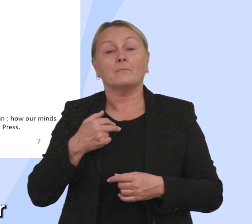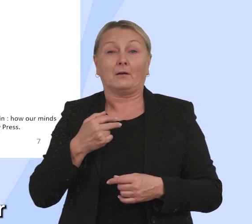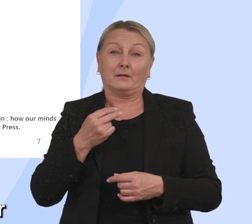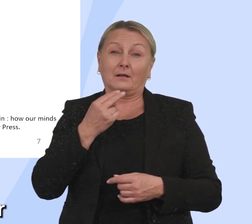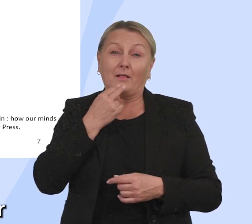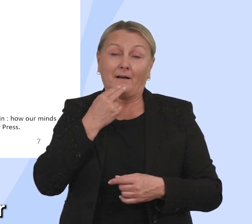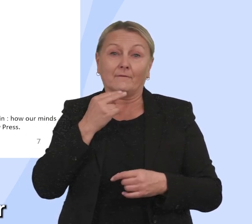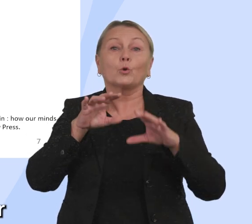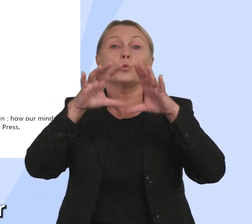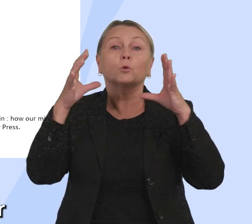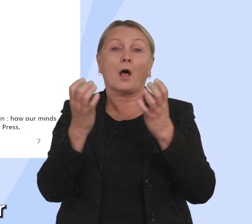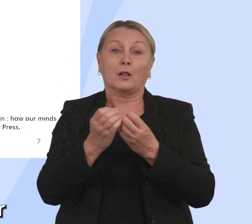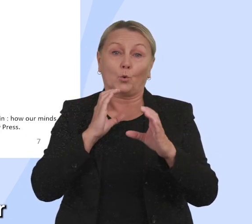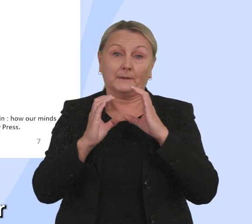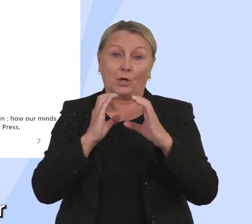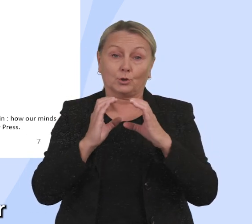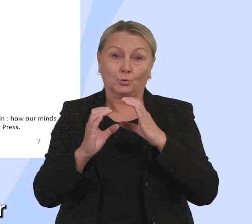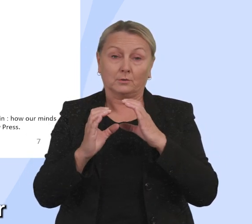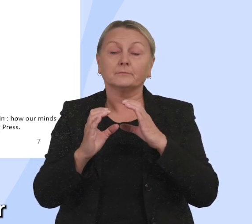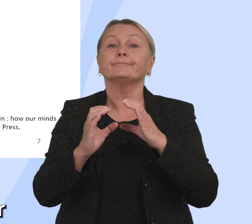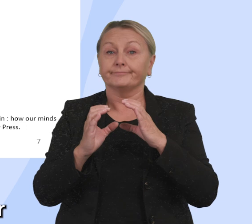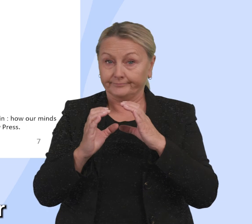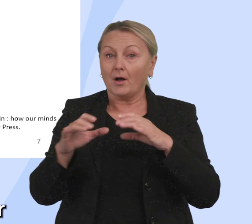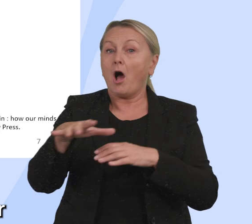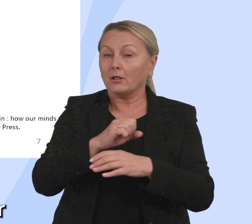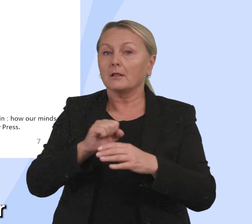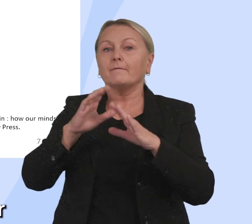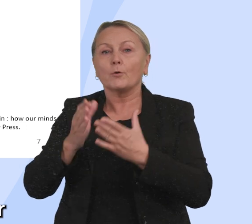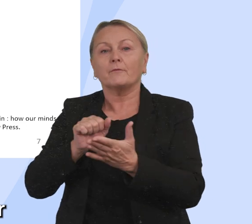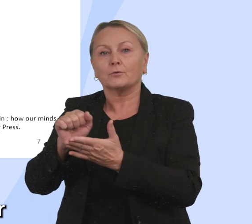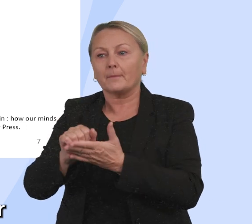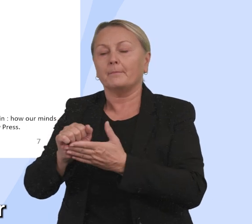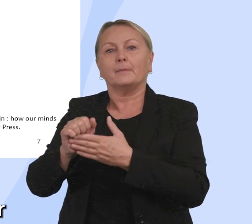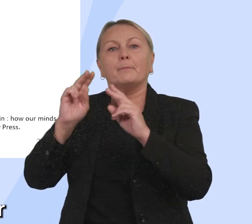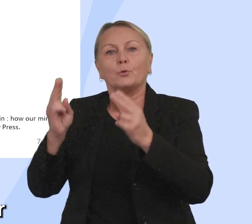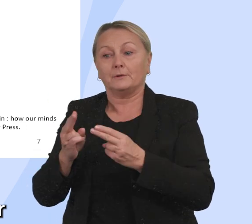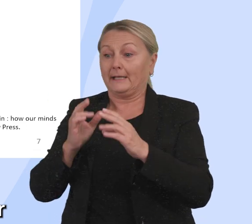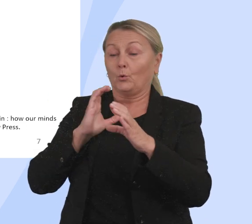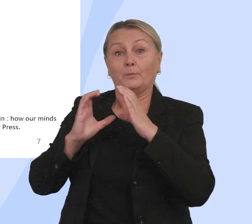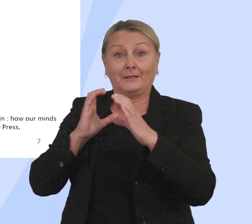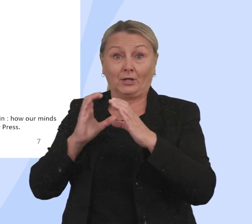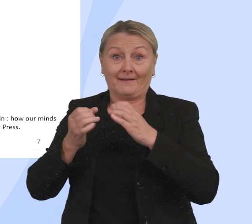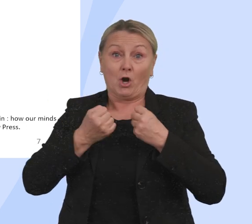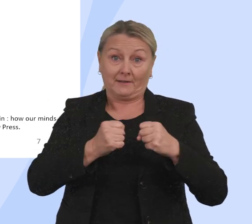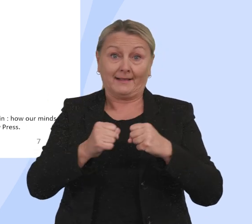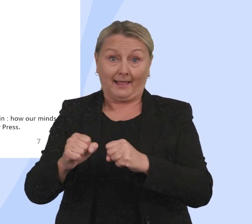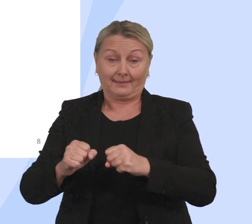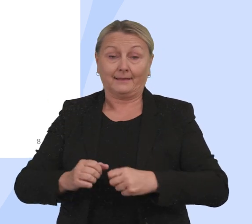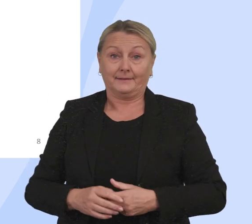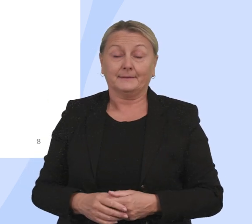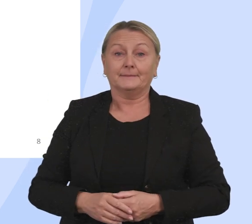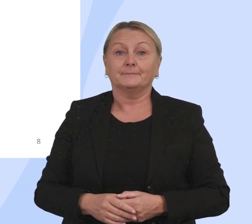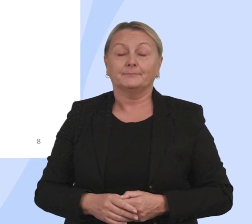at alle former for udtryk bliver anvendt i kommunikativ aktivitet.